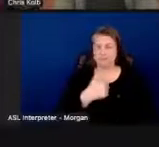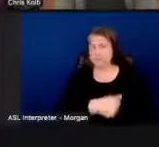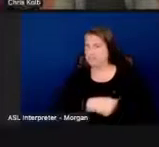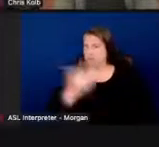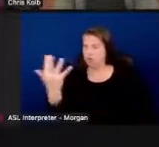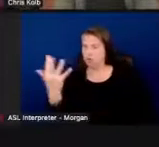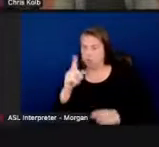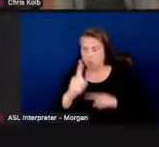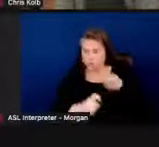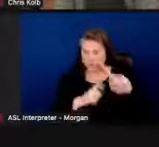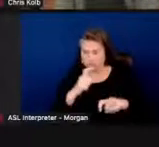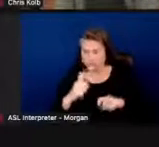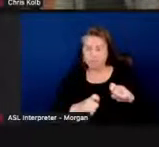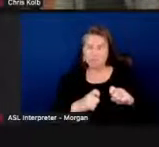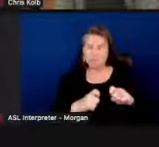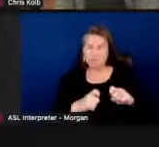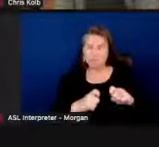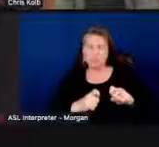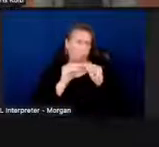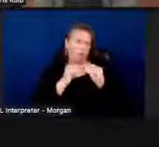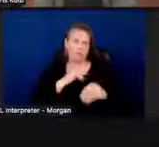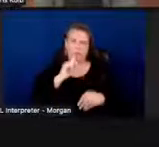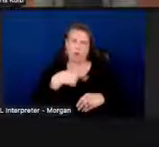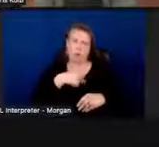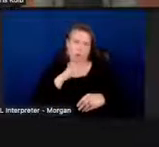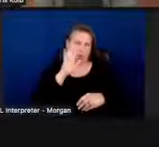أنا لدي عدد من الأسئلة، وربما